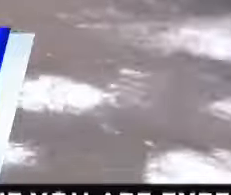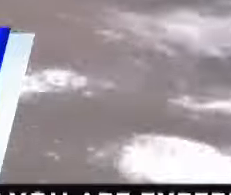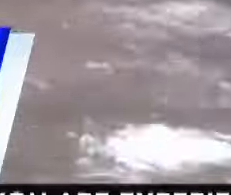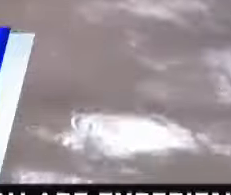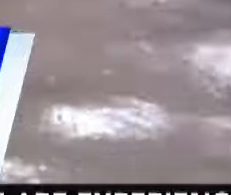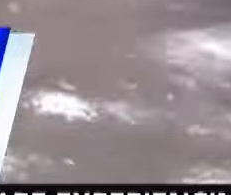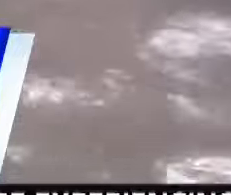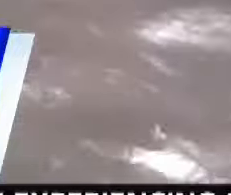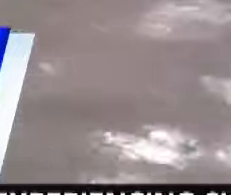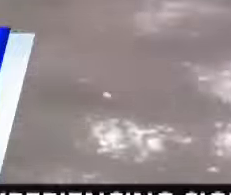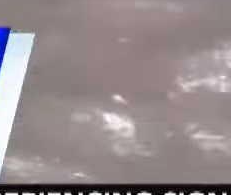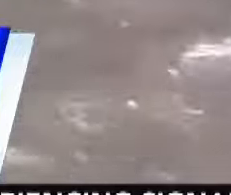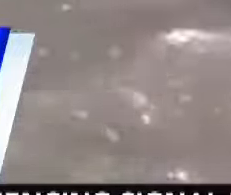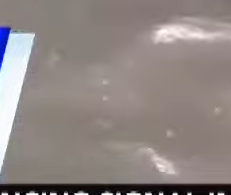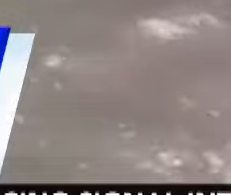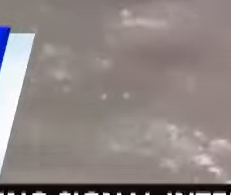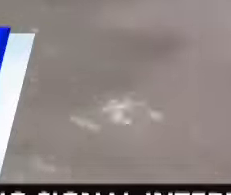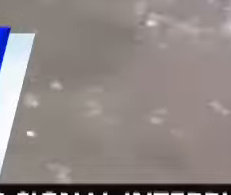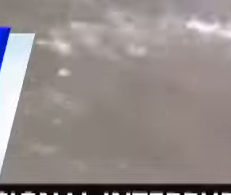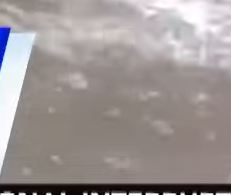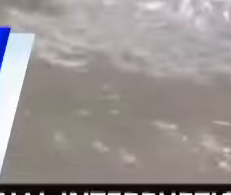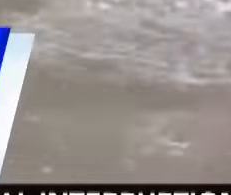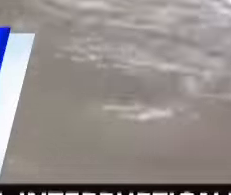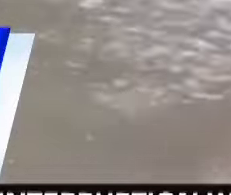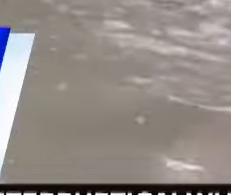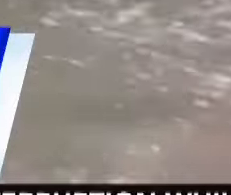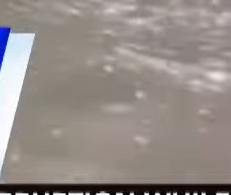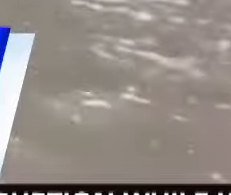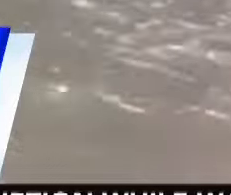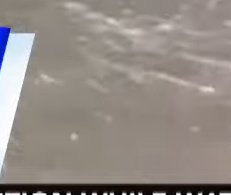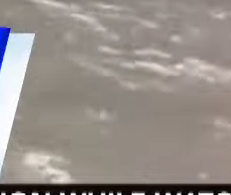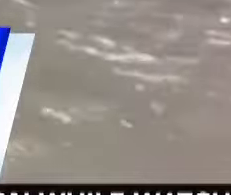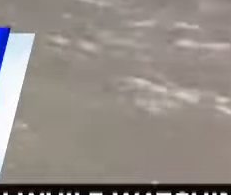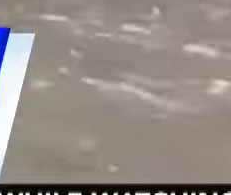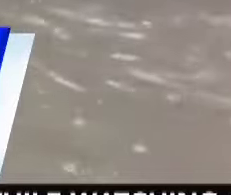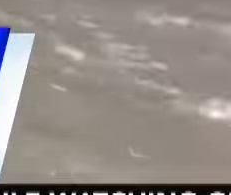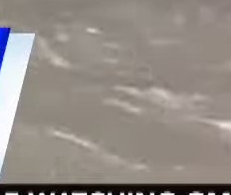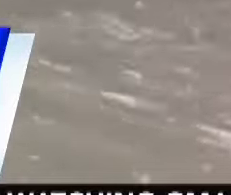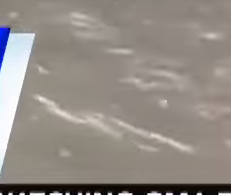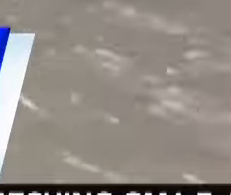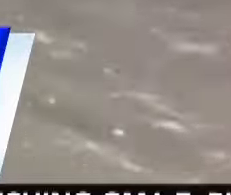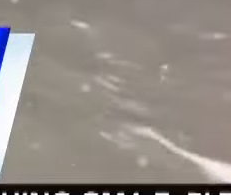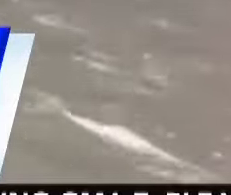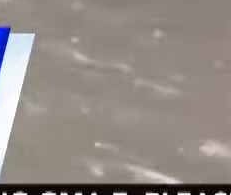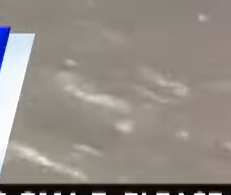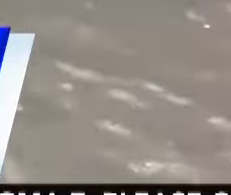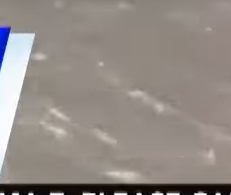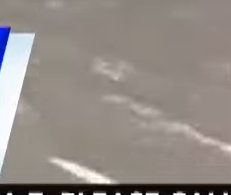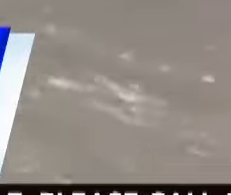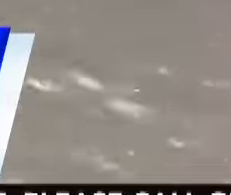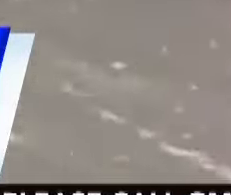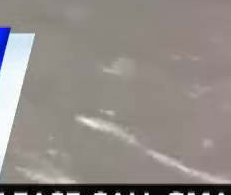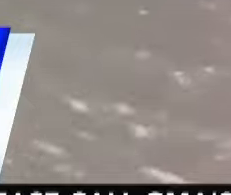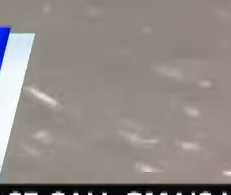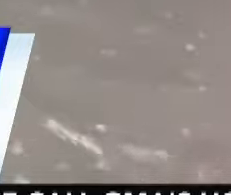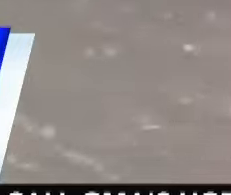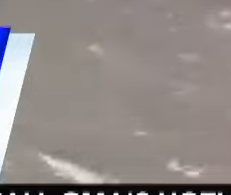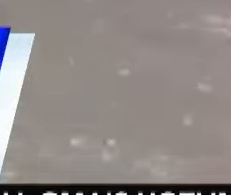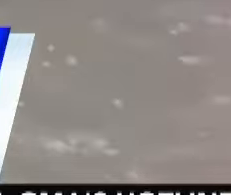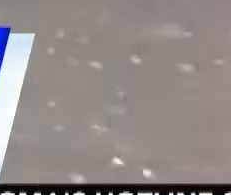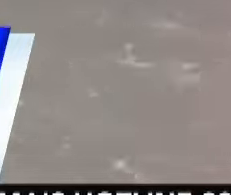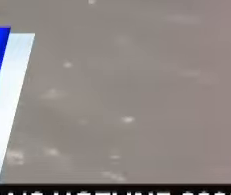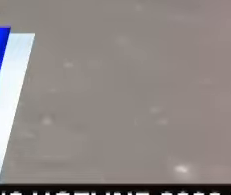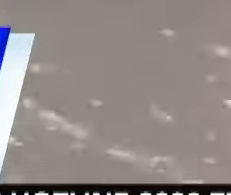Ito po naman ang sitwasyon ngayon sa kanto ng Kaliraya at Kampupot. Mula ho roon sa tulay kung saan ako nakatindig, lumipat lang ako